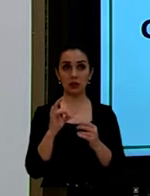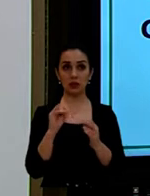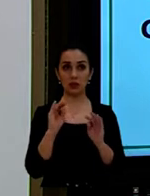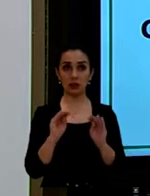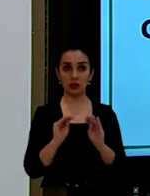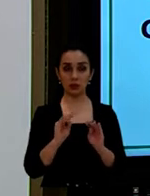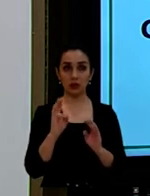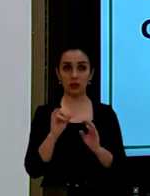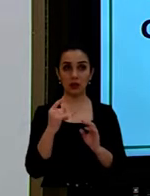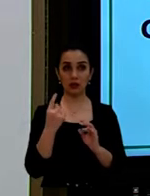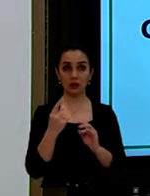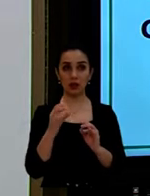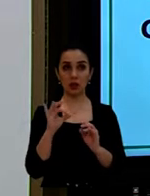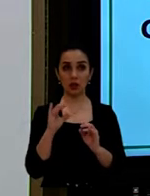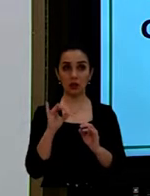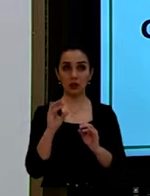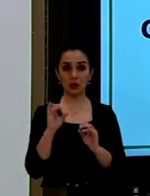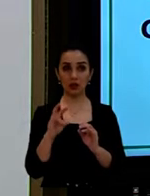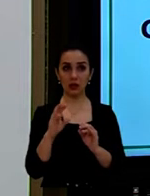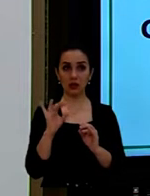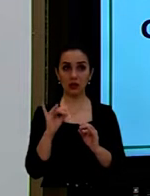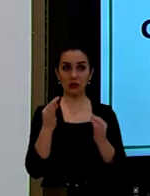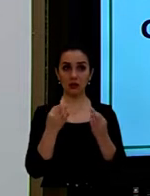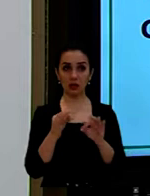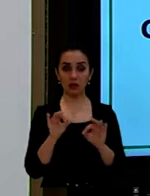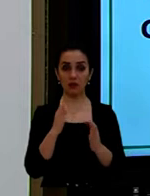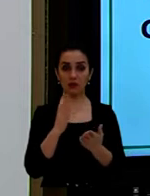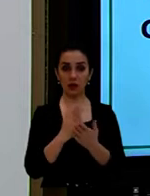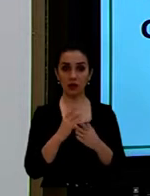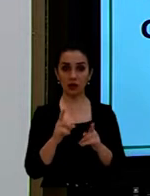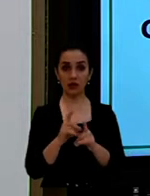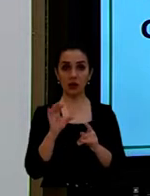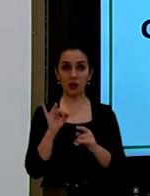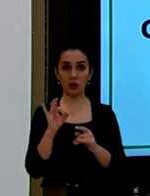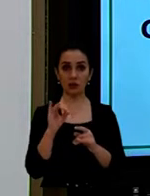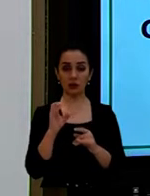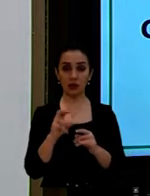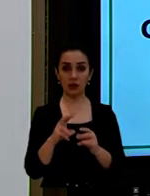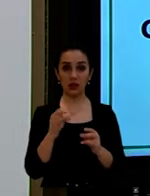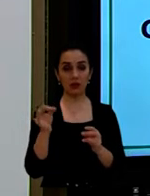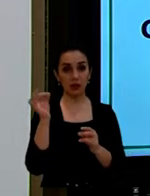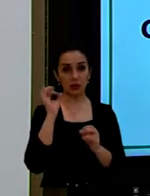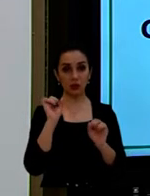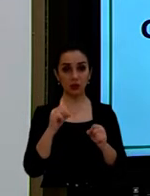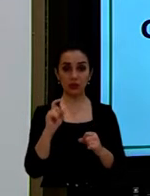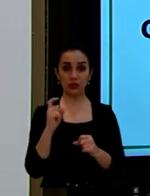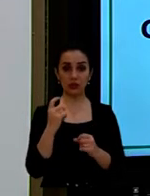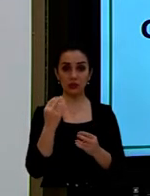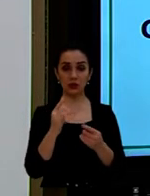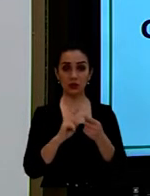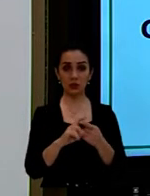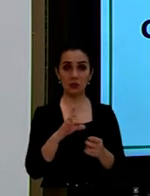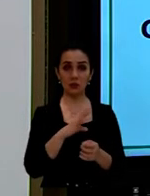расположены на одной орбитали и свободной вакантной орбитали также можно вспомнить что химическая связь